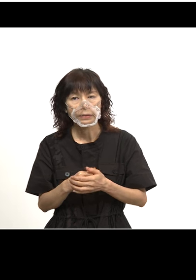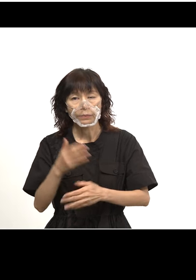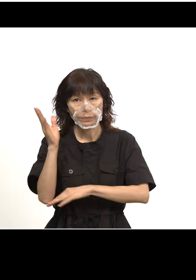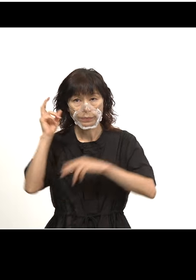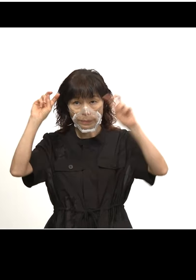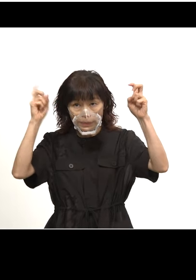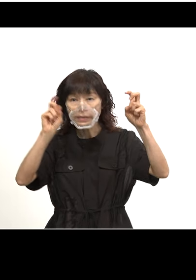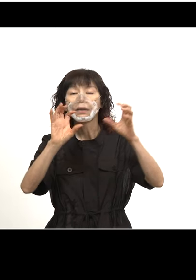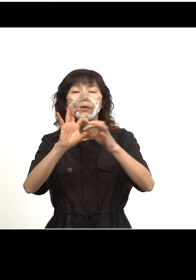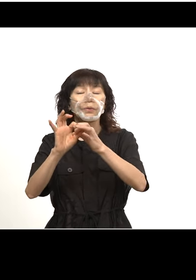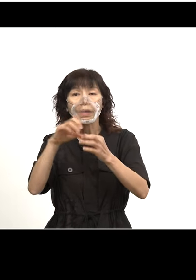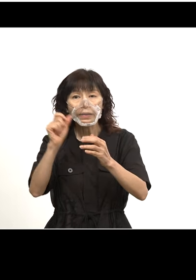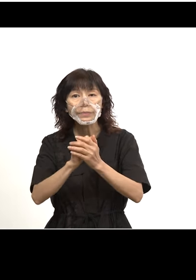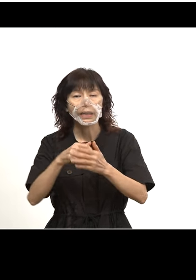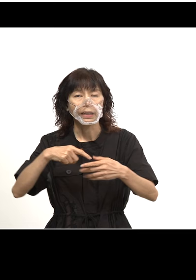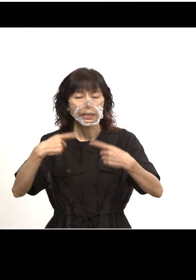聲聲不息一個台灣視像音樂家的育成故事